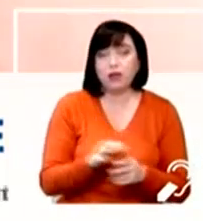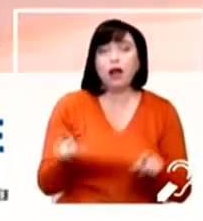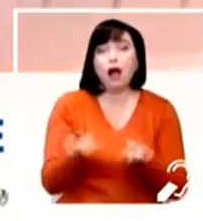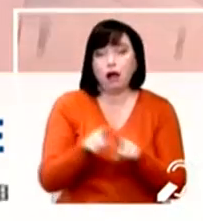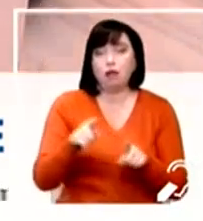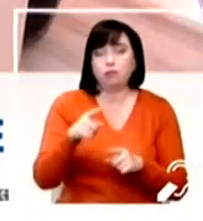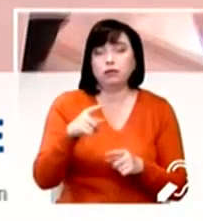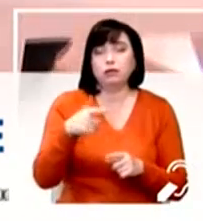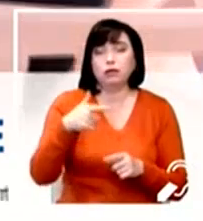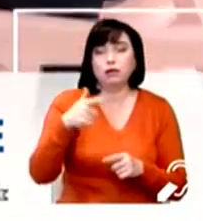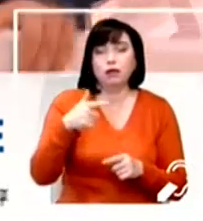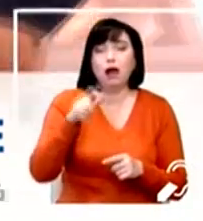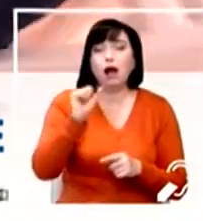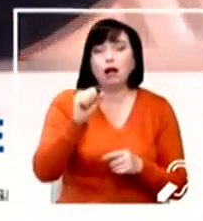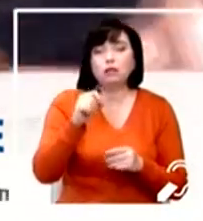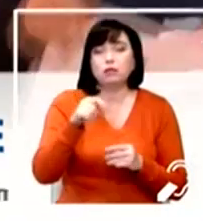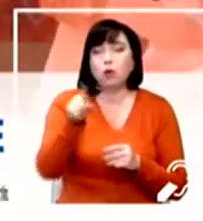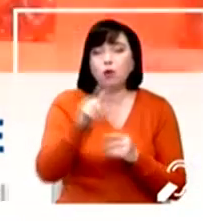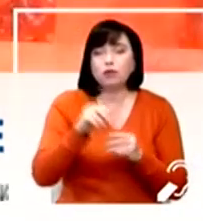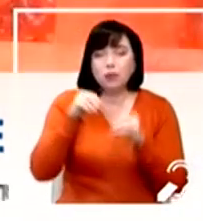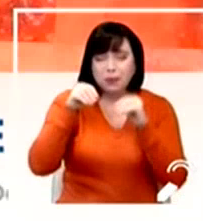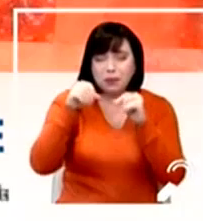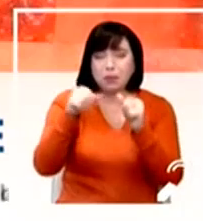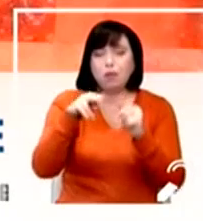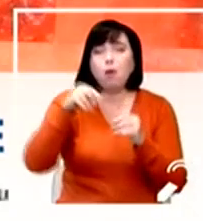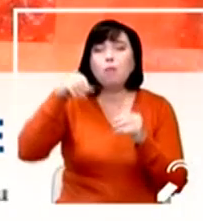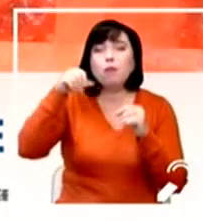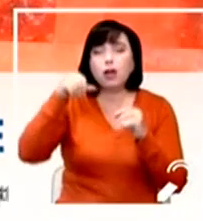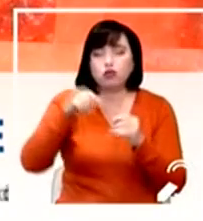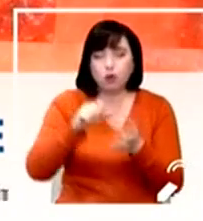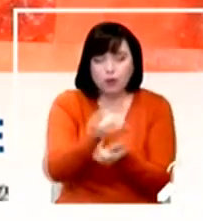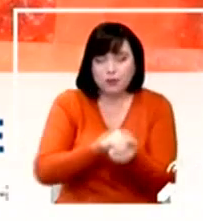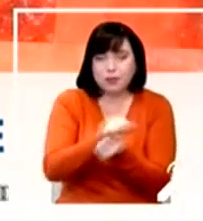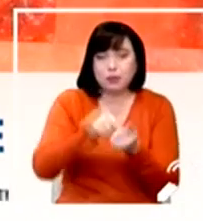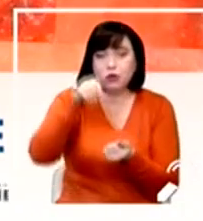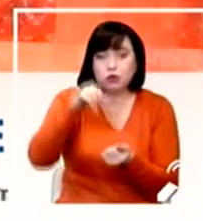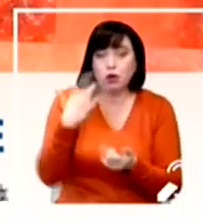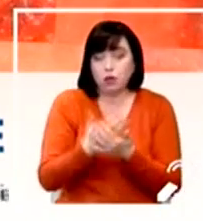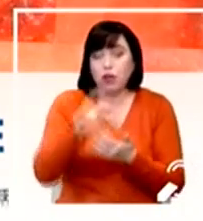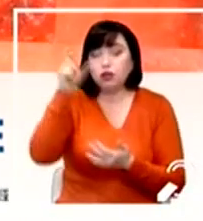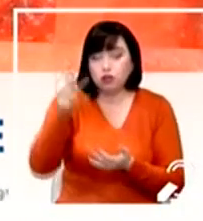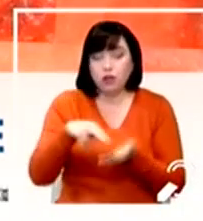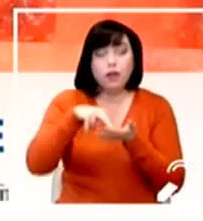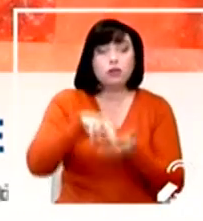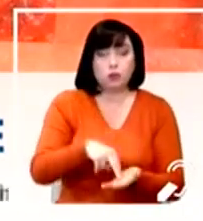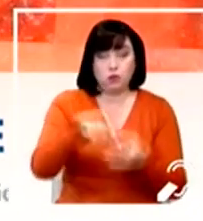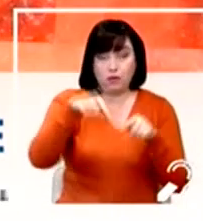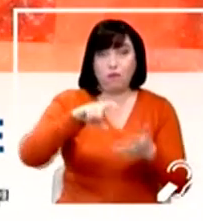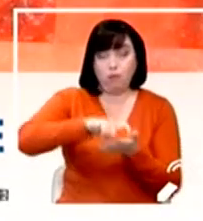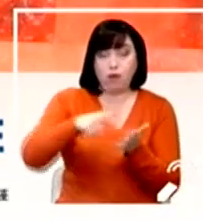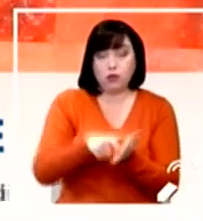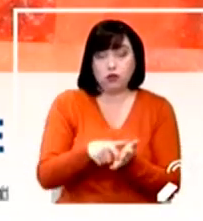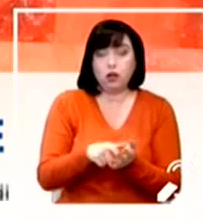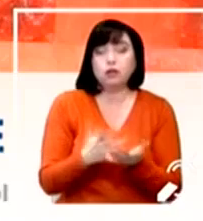se numește. El fărâmă sarea la nivel de praf și persoana, când stând în